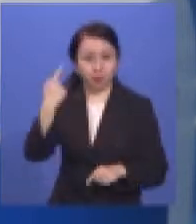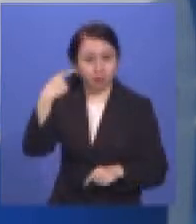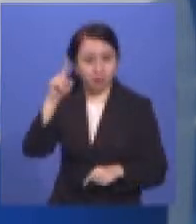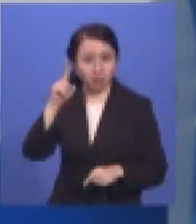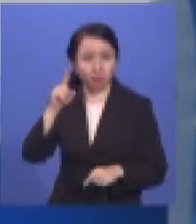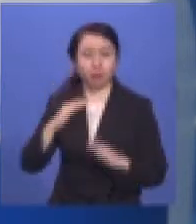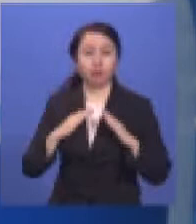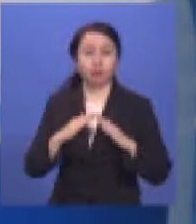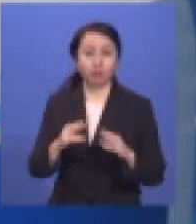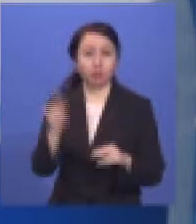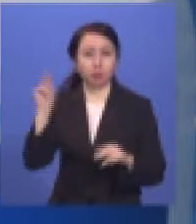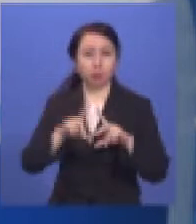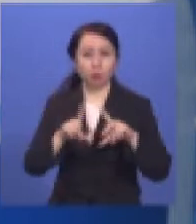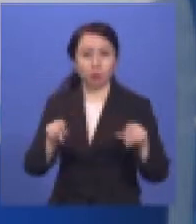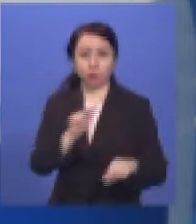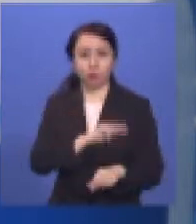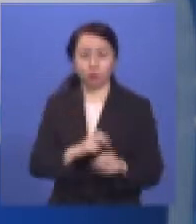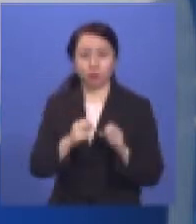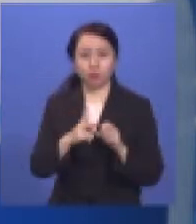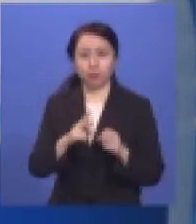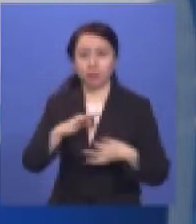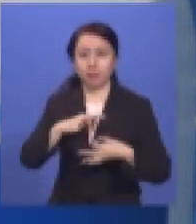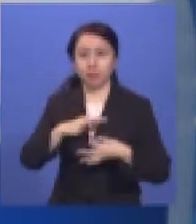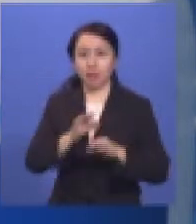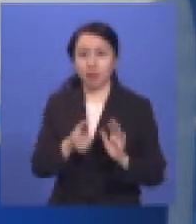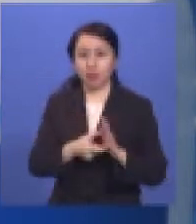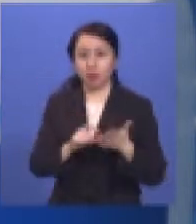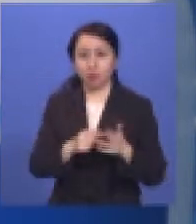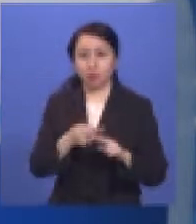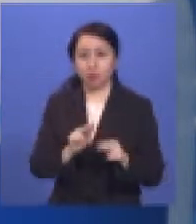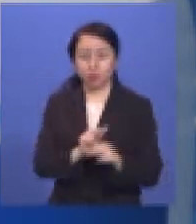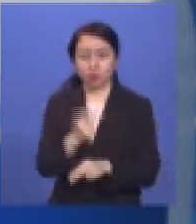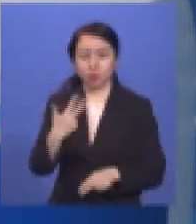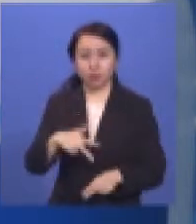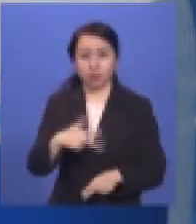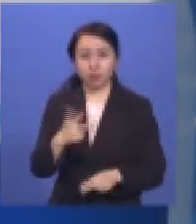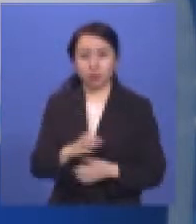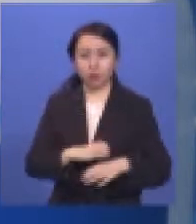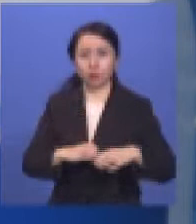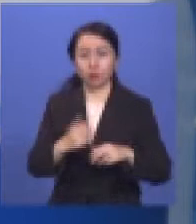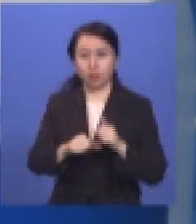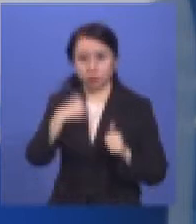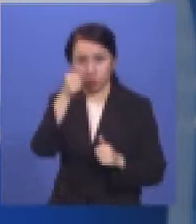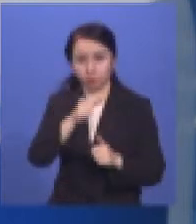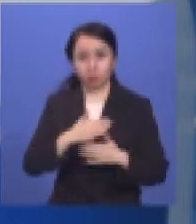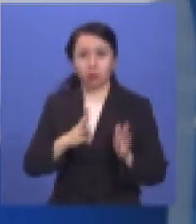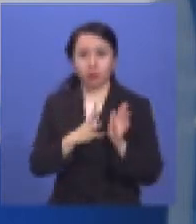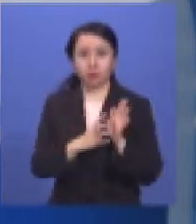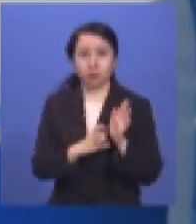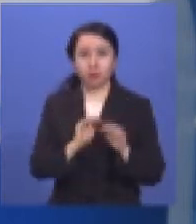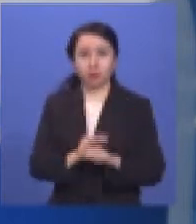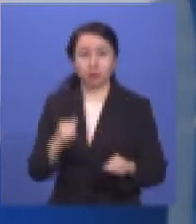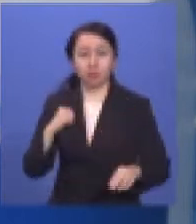новаторскими идеями. Во дворце школьников действует 12 лабораторий, в которых преподают 33 кружка. Ежегодно более 900